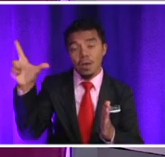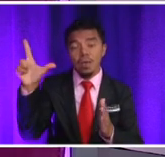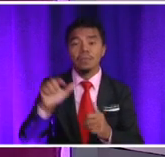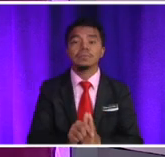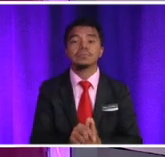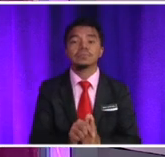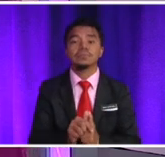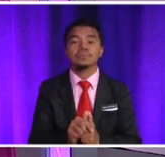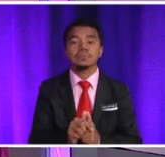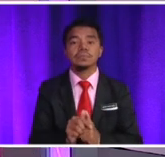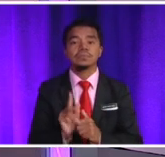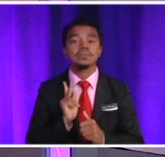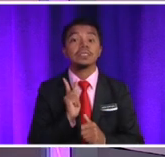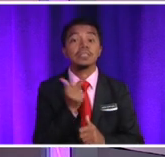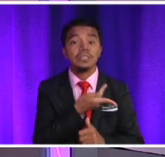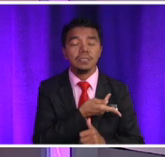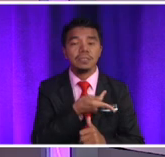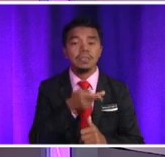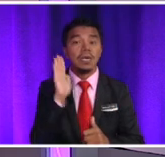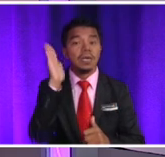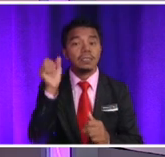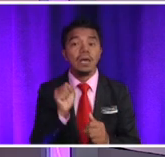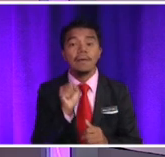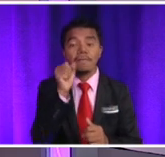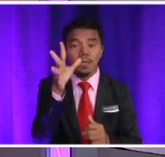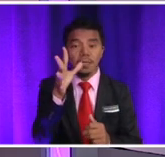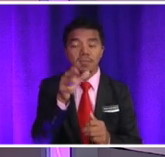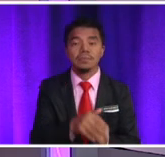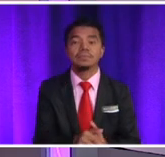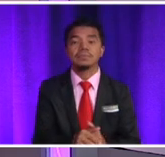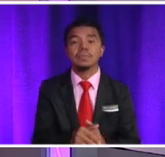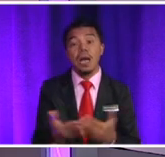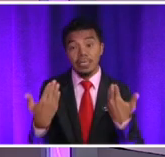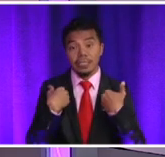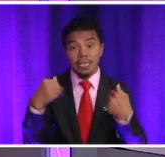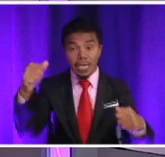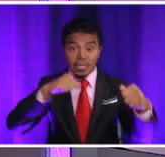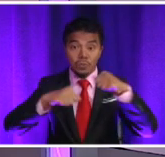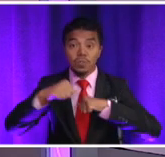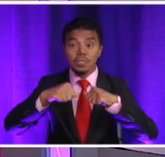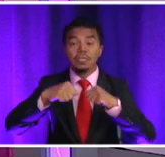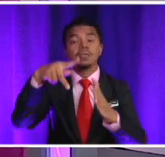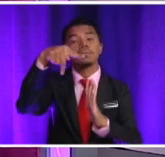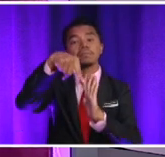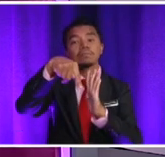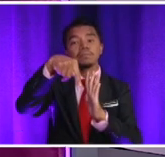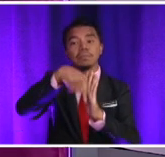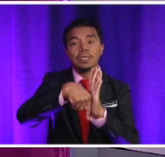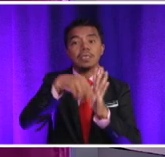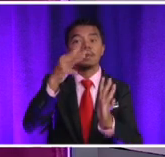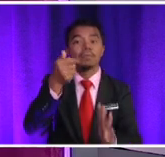kita menyampaikan kepada pengguna kita perlu ada activity pemasaran atau senance